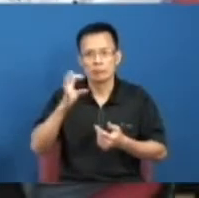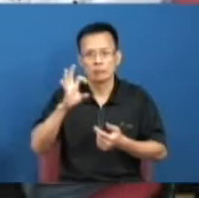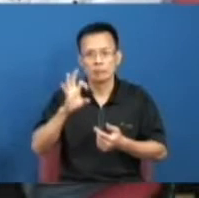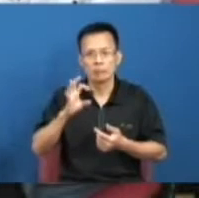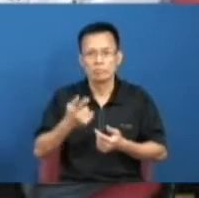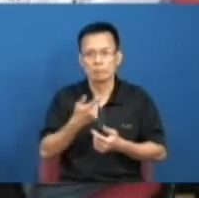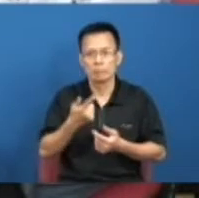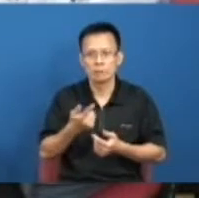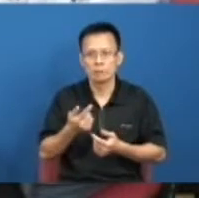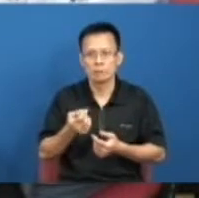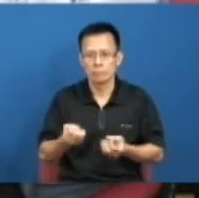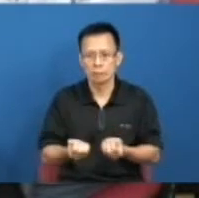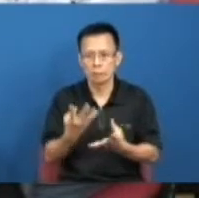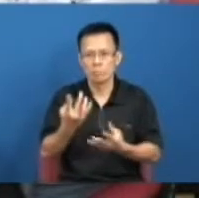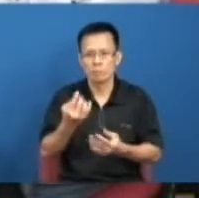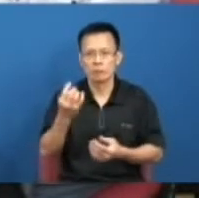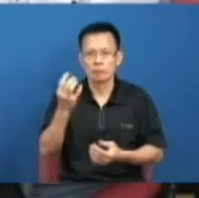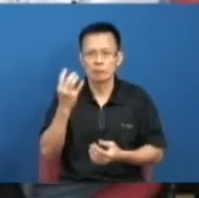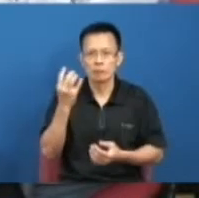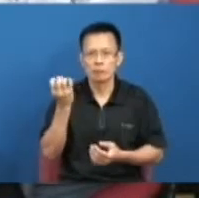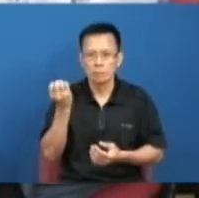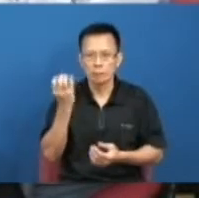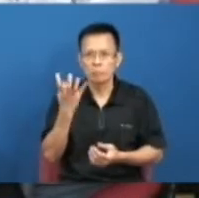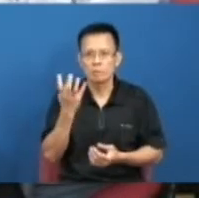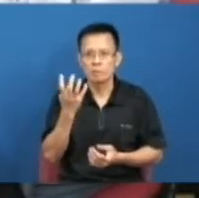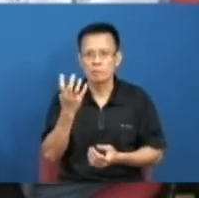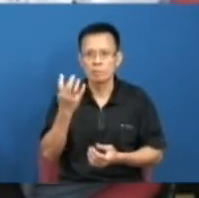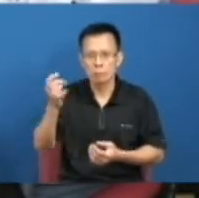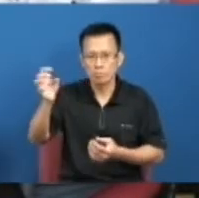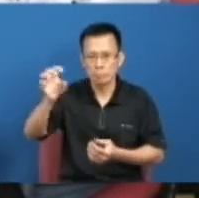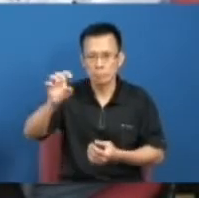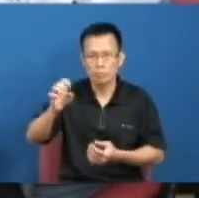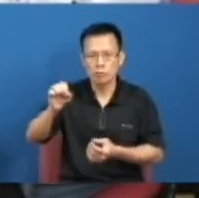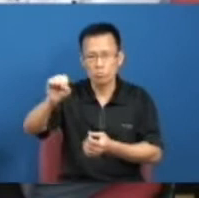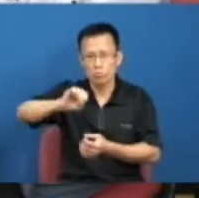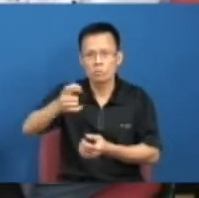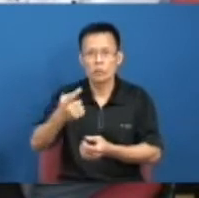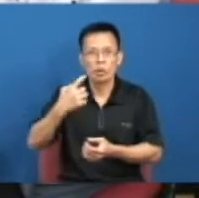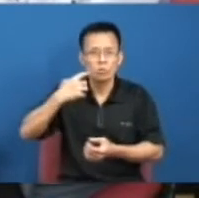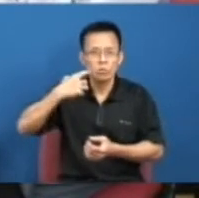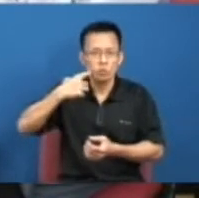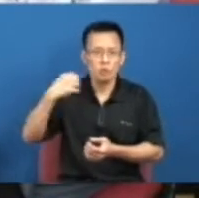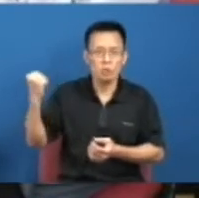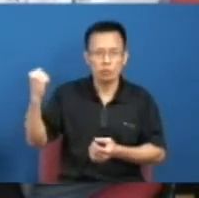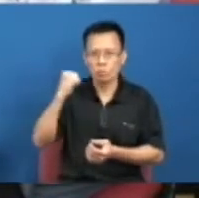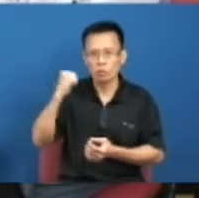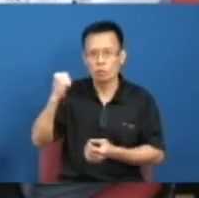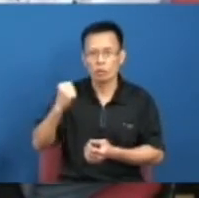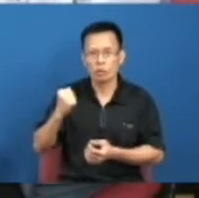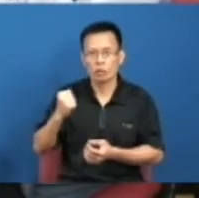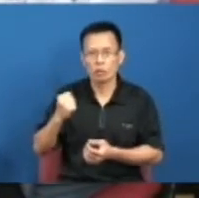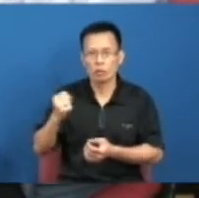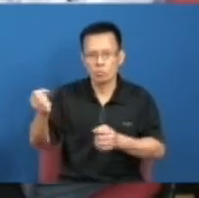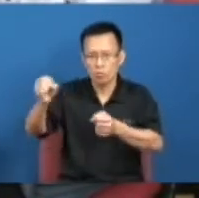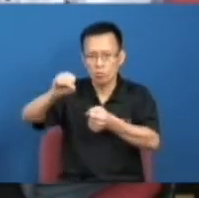都會用漂白水啊，剩嗰啲即係比較 acidic 嘅酸性度強嘅嘢，會唔會影響到嗰個防水面